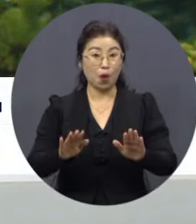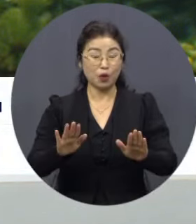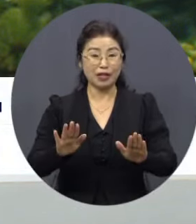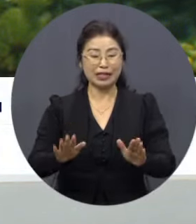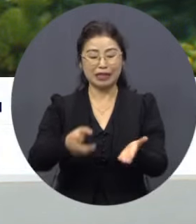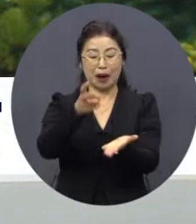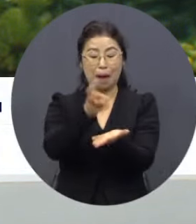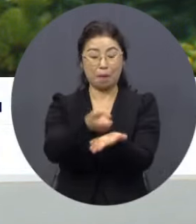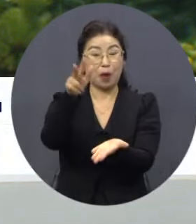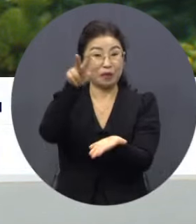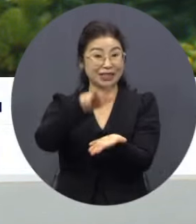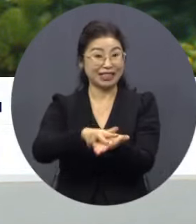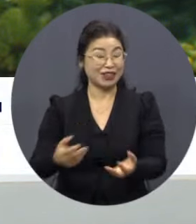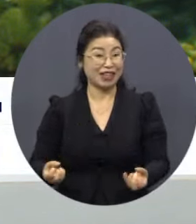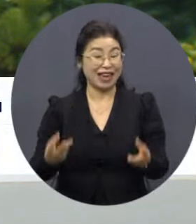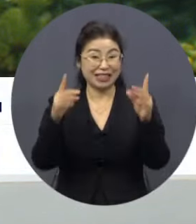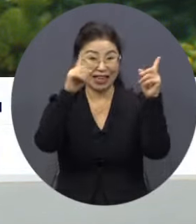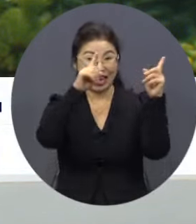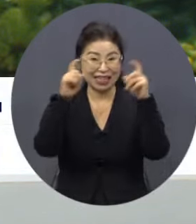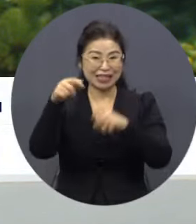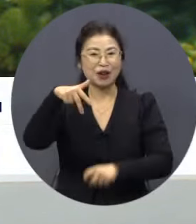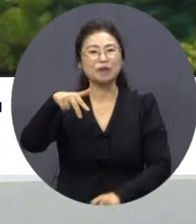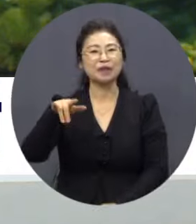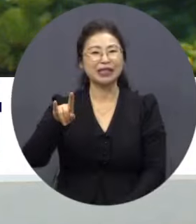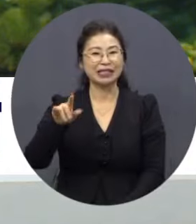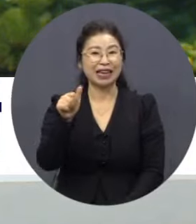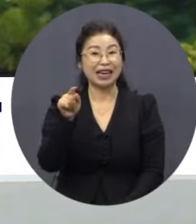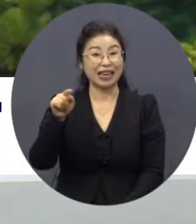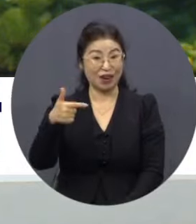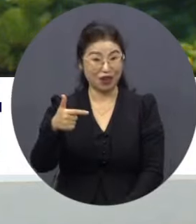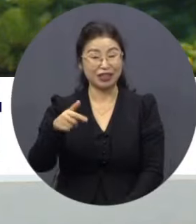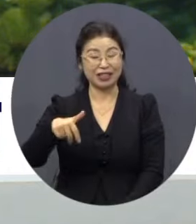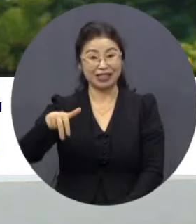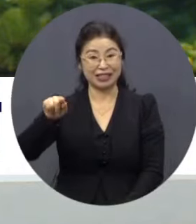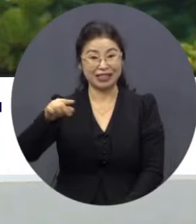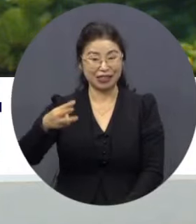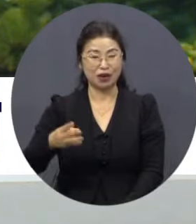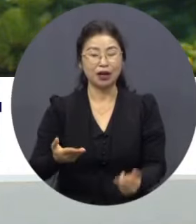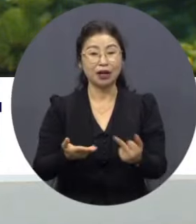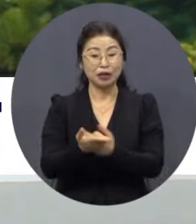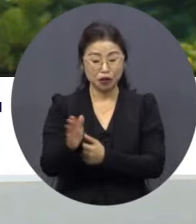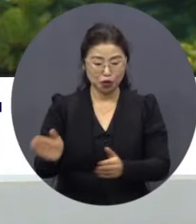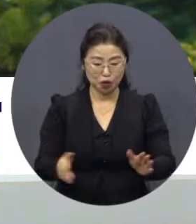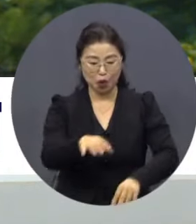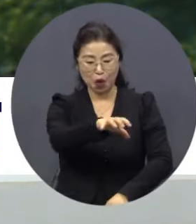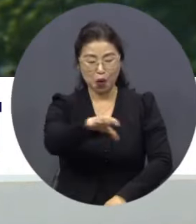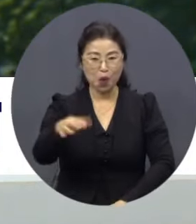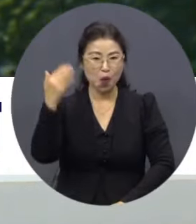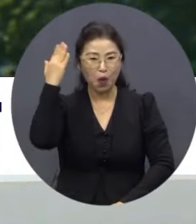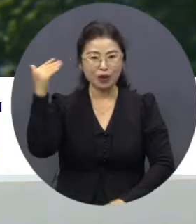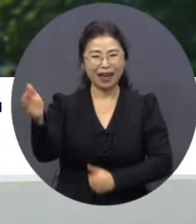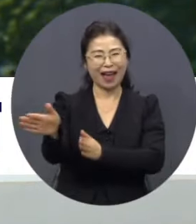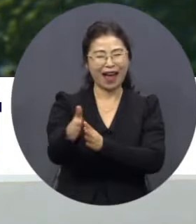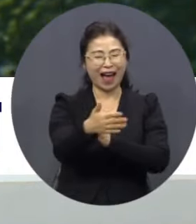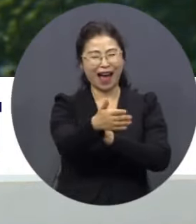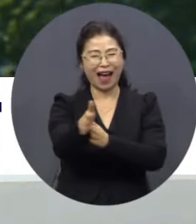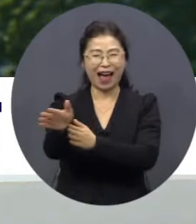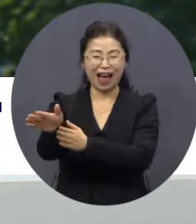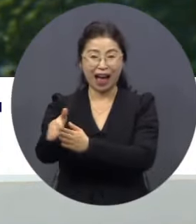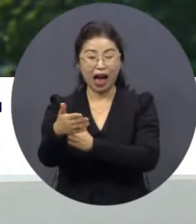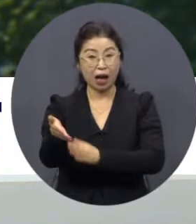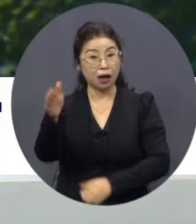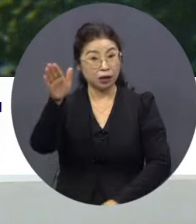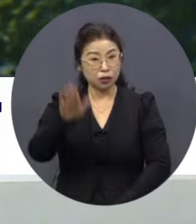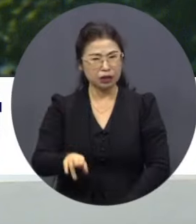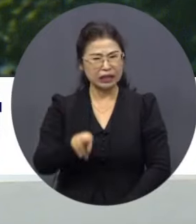오늘은 헌법이 제정된 날을 기념하는 제헌절이었는데요. 제주의 거리 곳곳에도 태극기가 걸렸습니다.